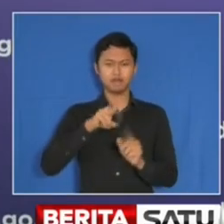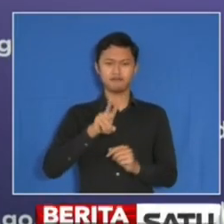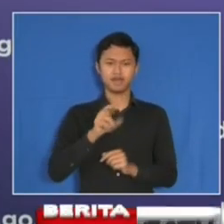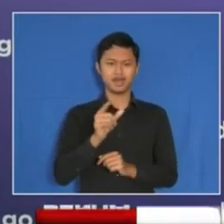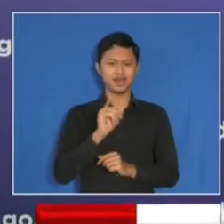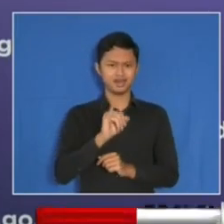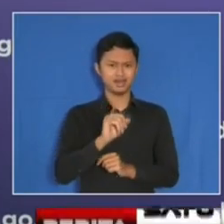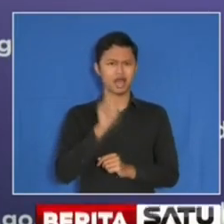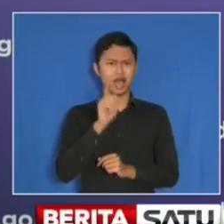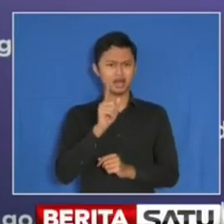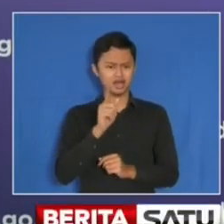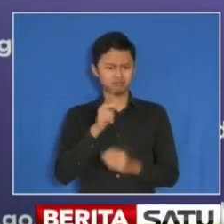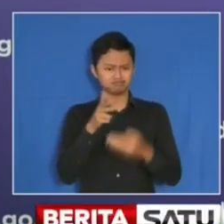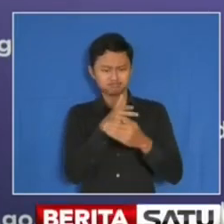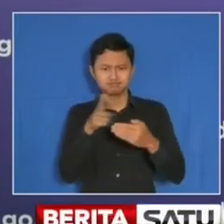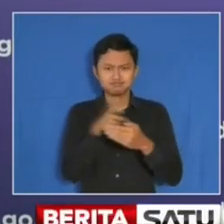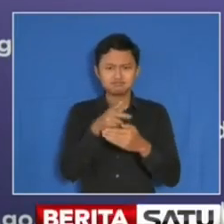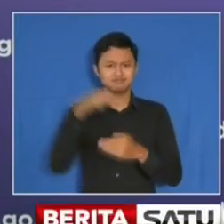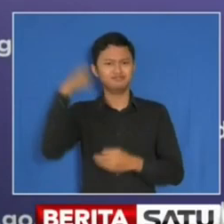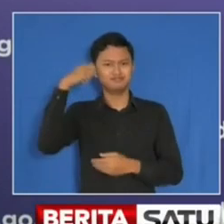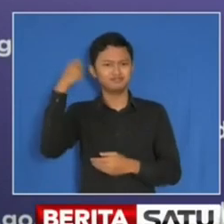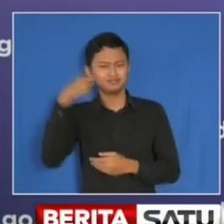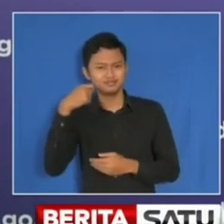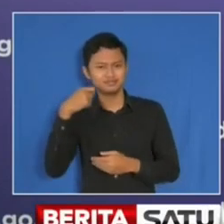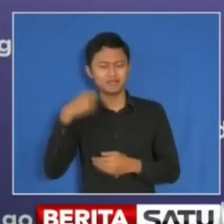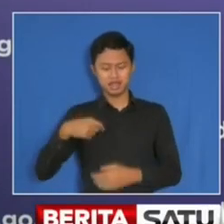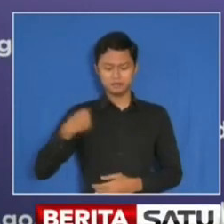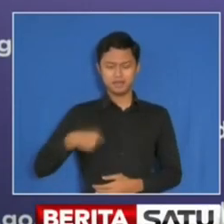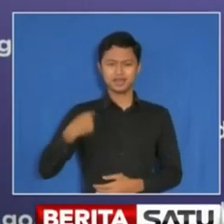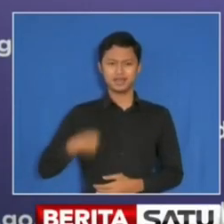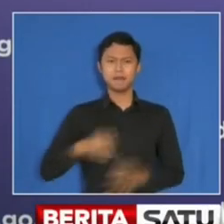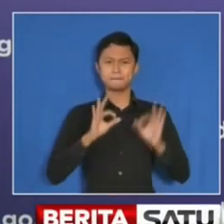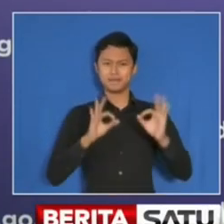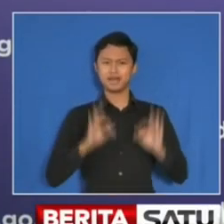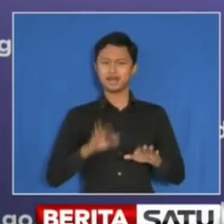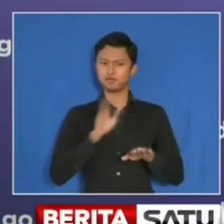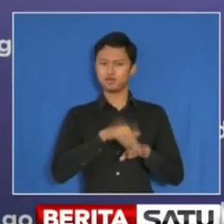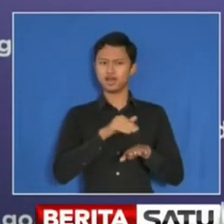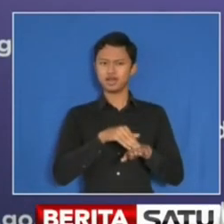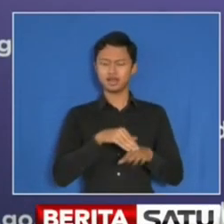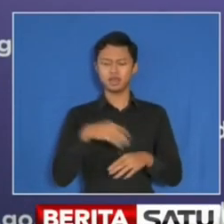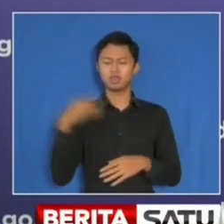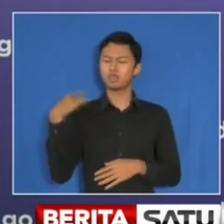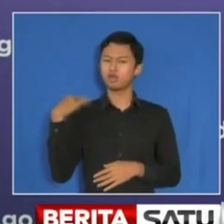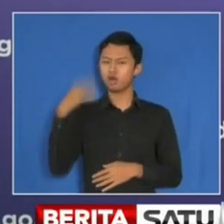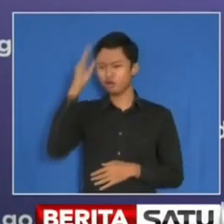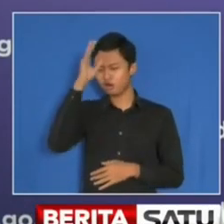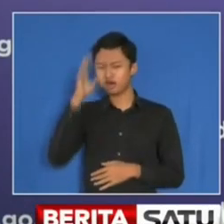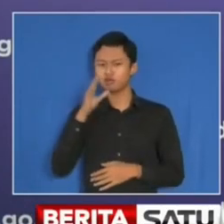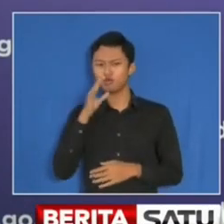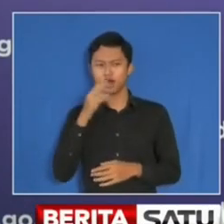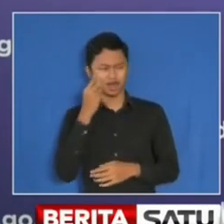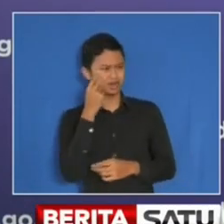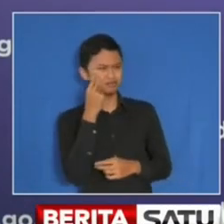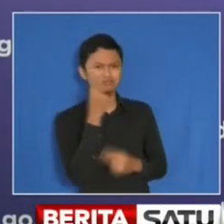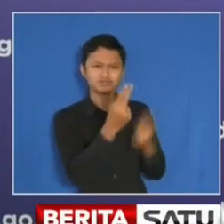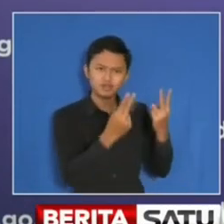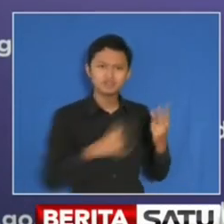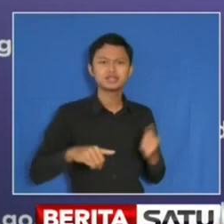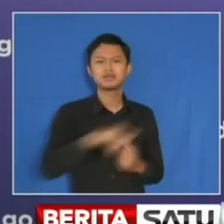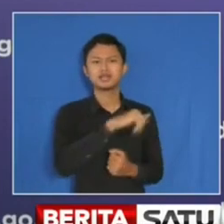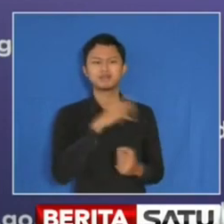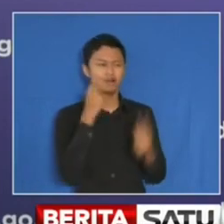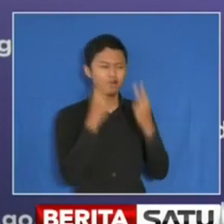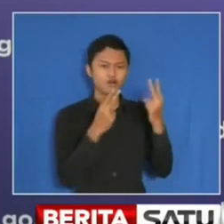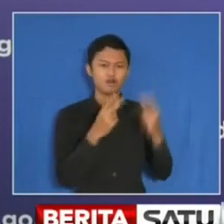TVRI juga sudah ada tayangan dari Kementerian Pendidikan dan Kebudayaan. Mohon para orang tua juga bisa ikut mengikuti sehingga